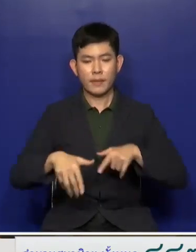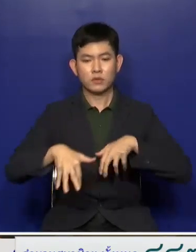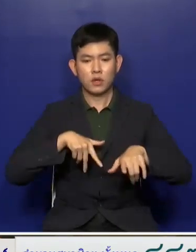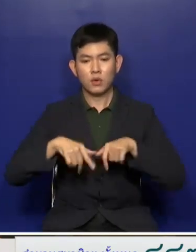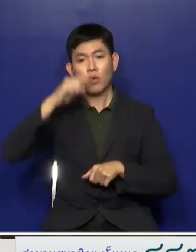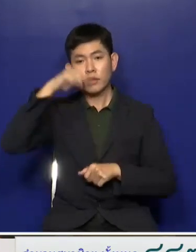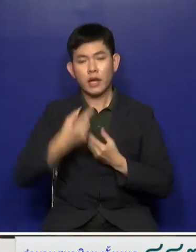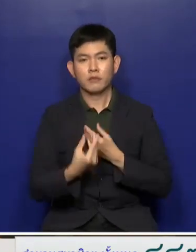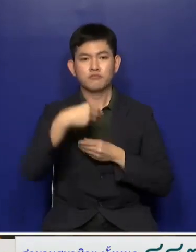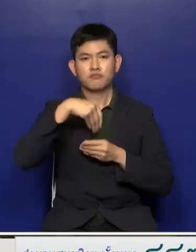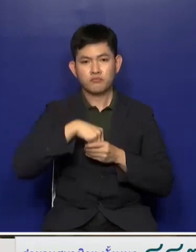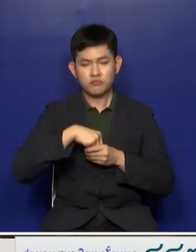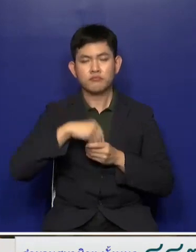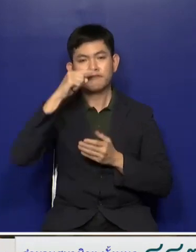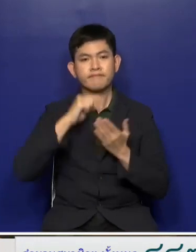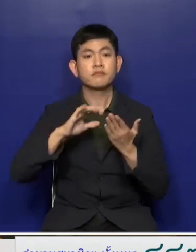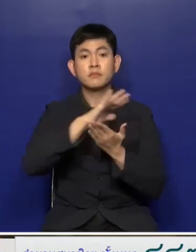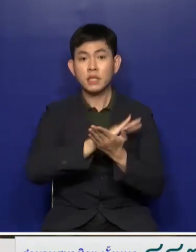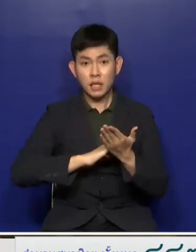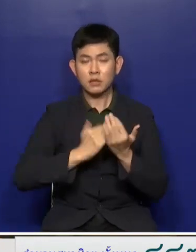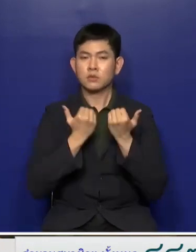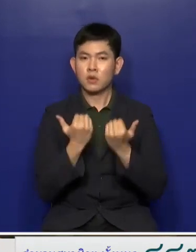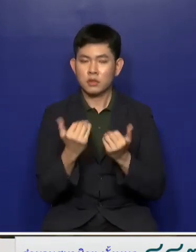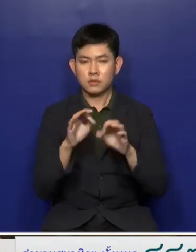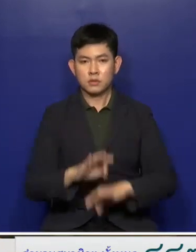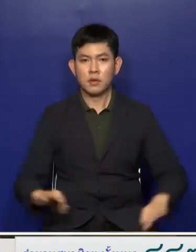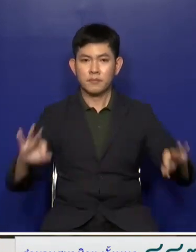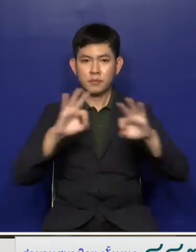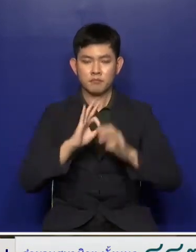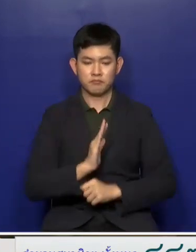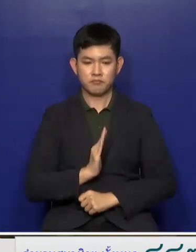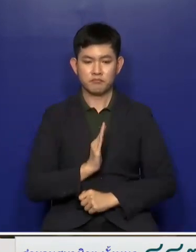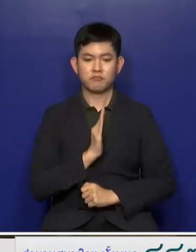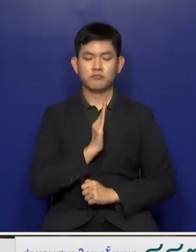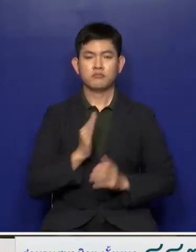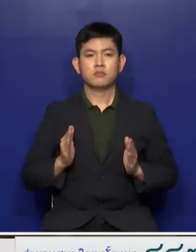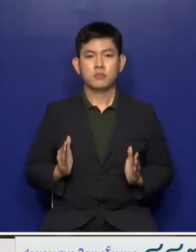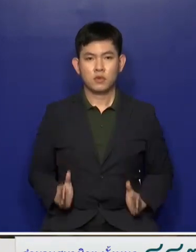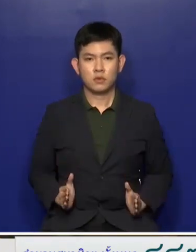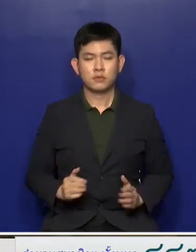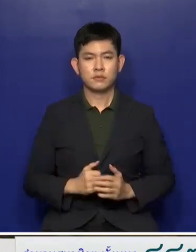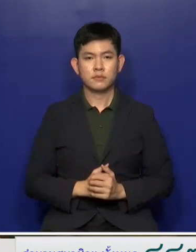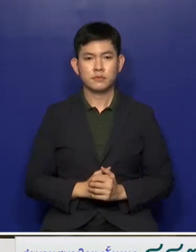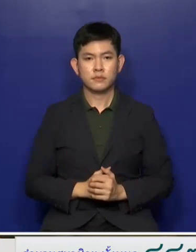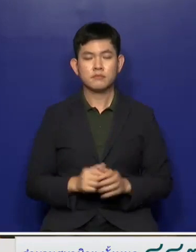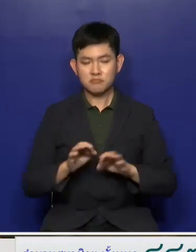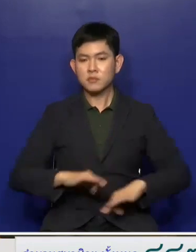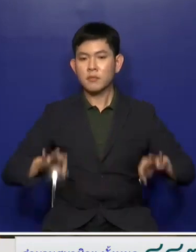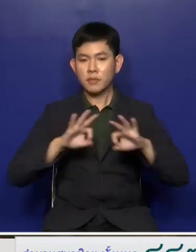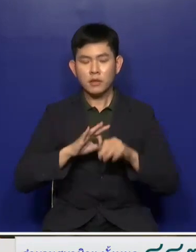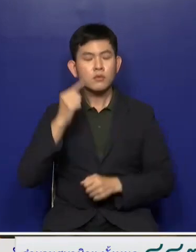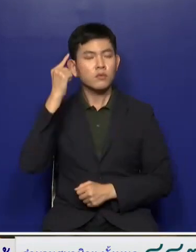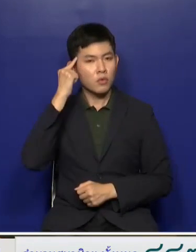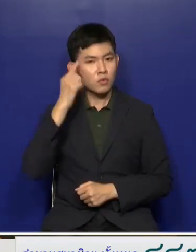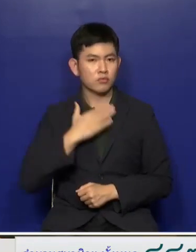ของประเทศเนี่ยสิ่งหนึ่งที่สำคัญนั้นก็คือศักดิ์ศรีความเป็นมนุษย์และที่สำคัญก็คือเราต้องสำนึกความ